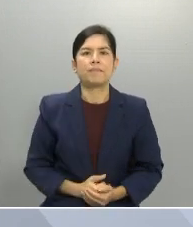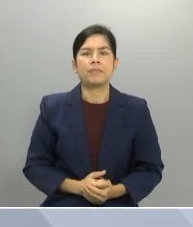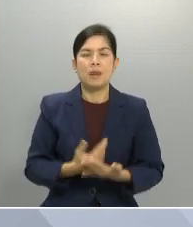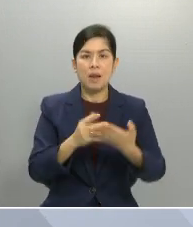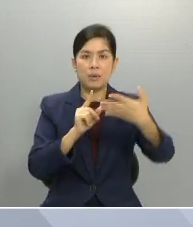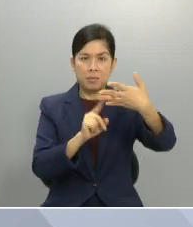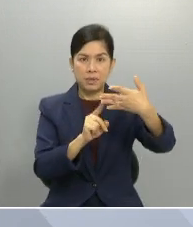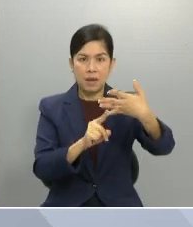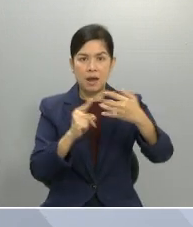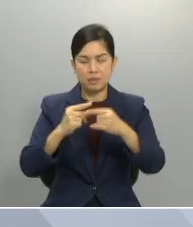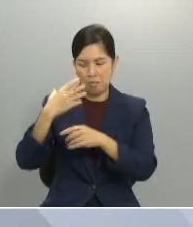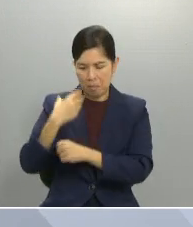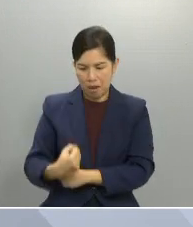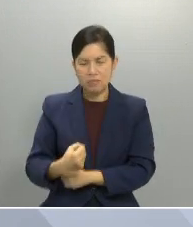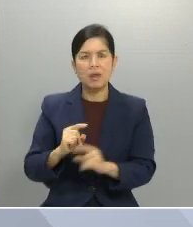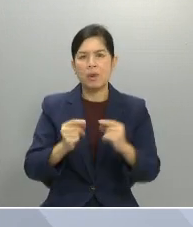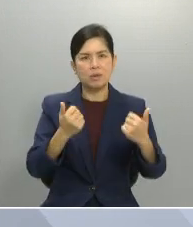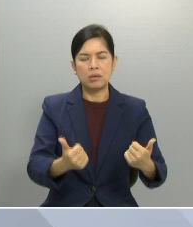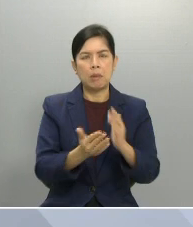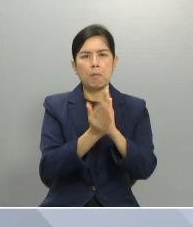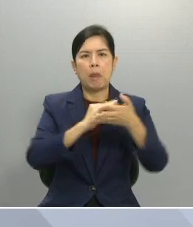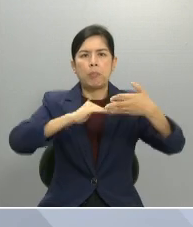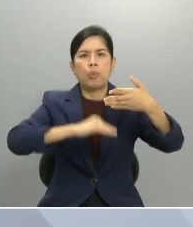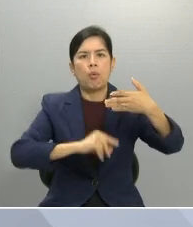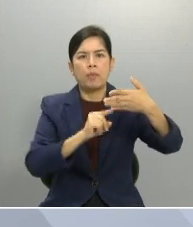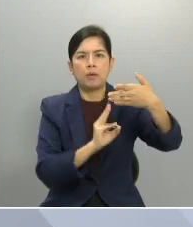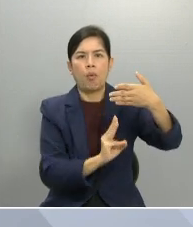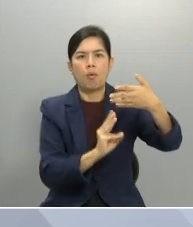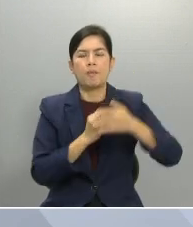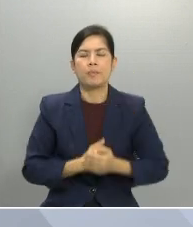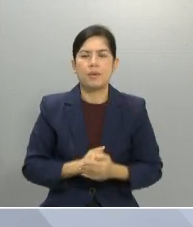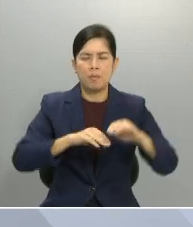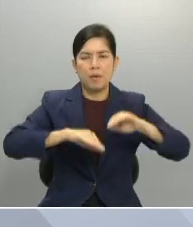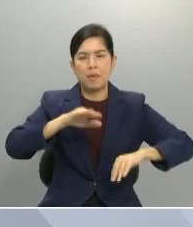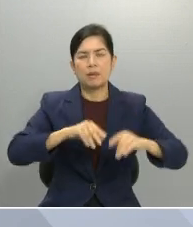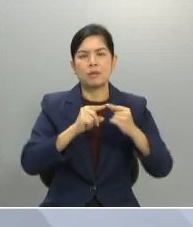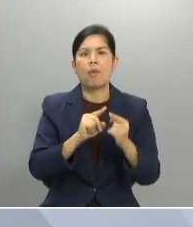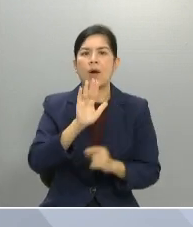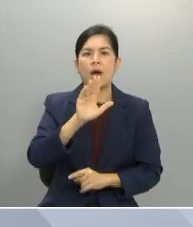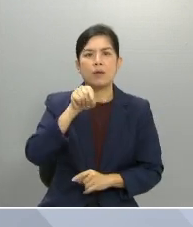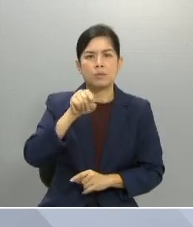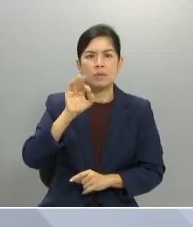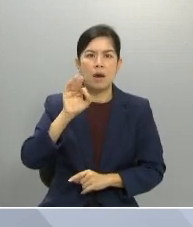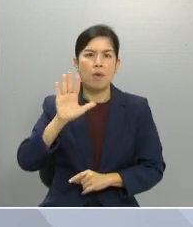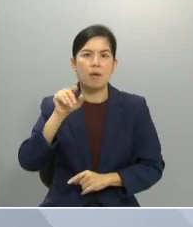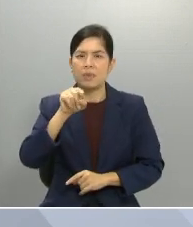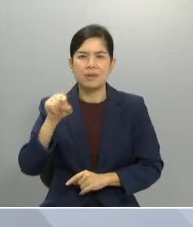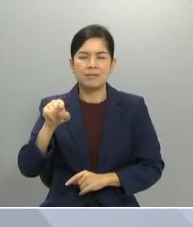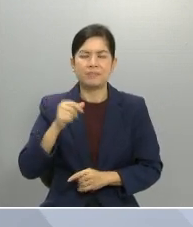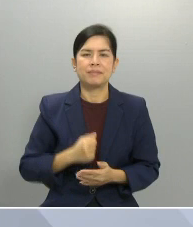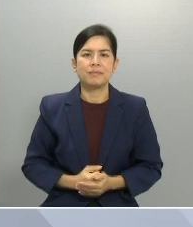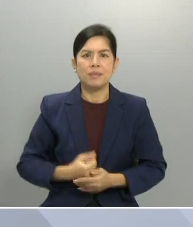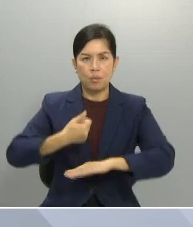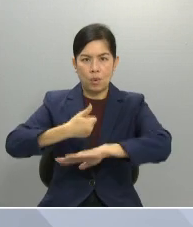ไปอยู่ที่อันดับ 6เลยนะฮะใช่ค่ะ5.95%นะคะคุณจุรินทร์ลักษณวิศิษฏ์หัวหน้า